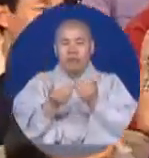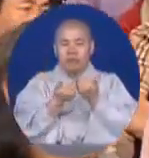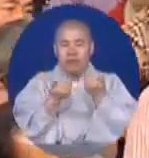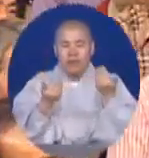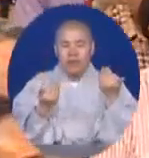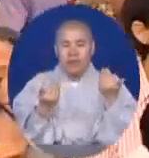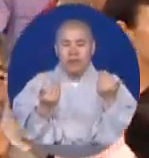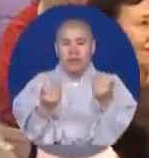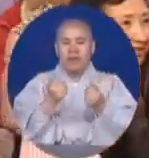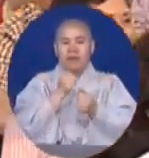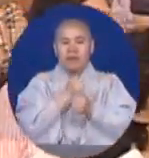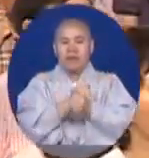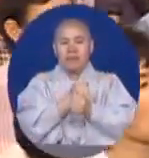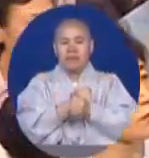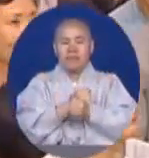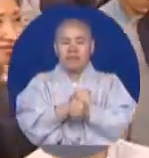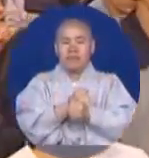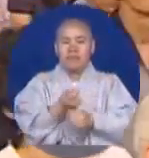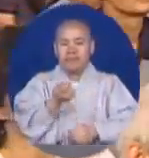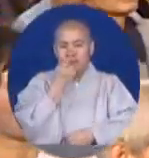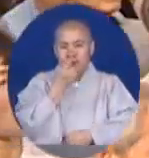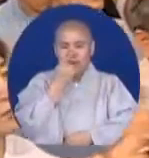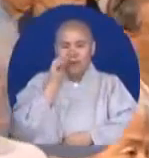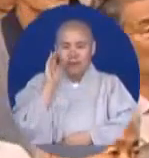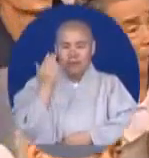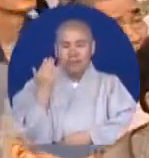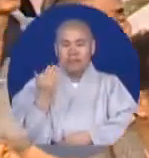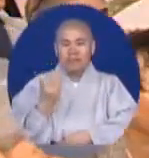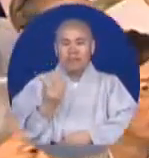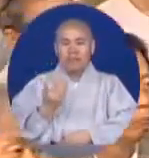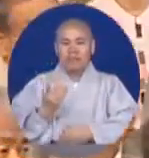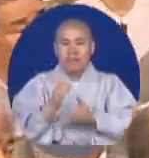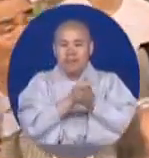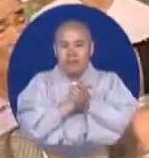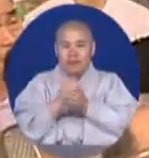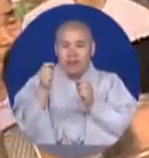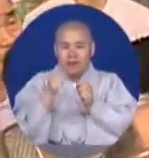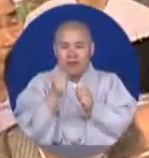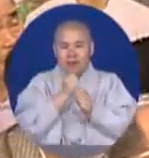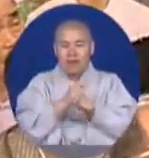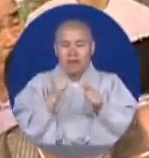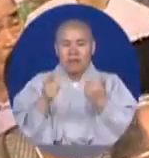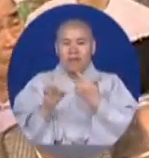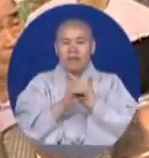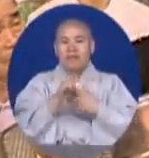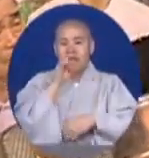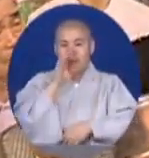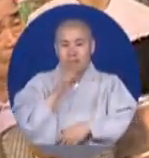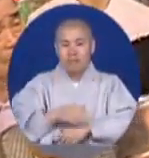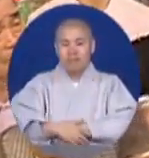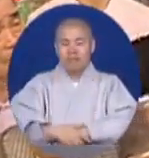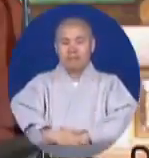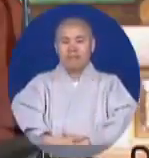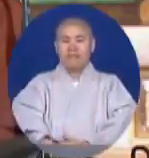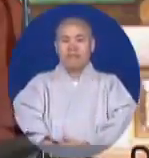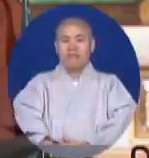불선이라. 배워야 돼요. 친근하지 않고는 안 되는 거예요.